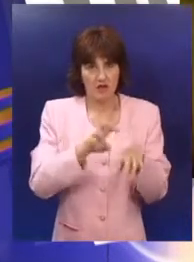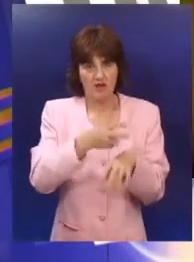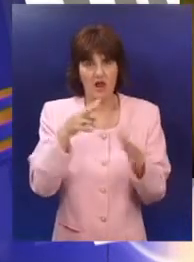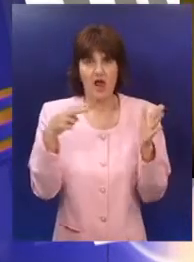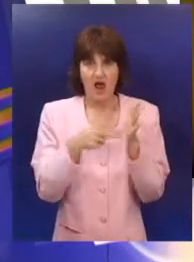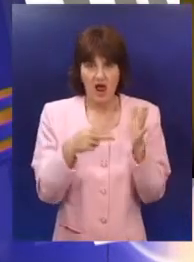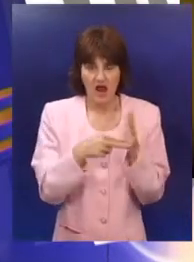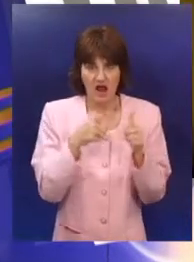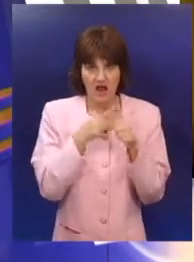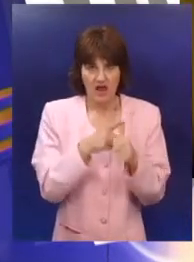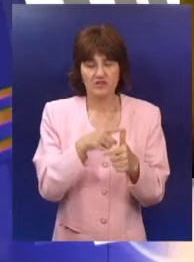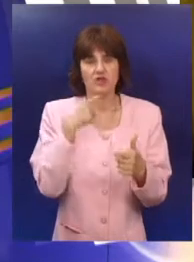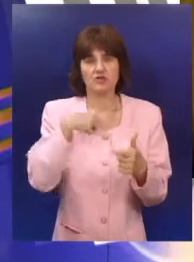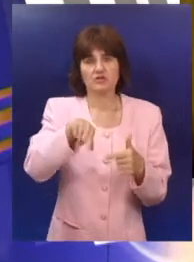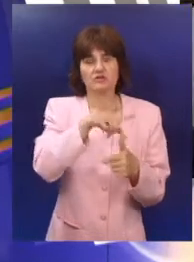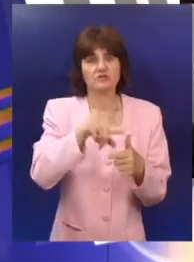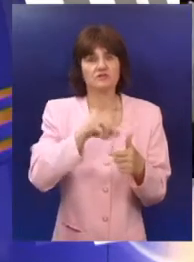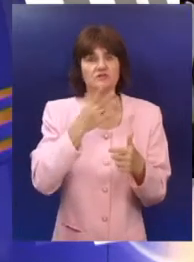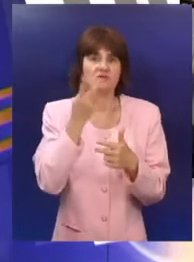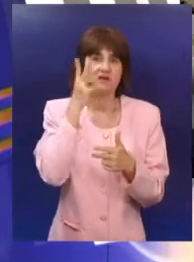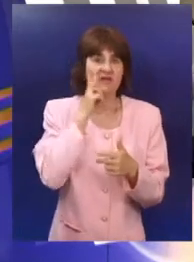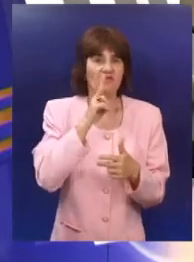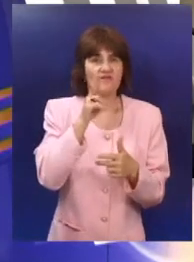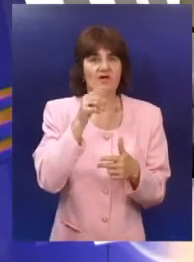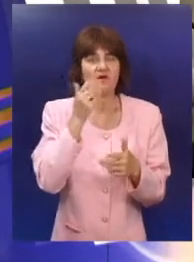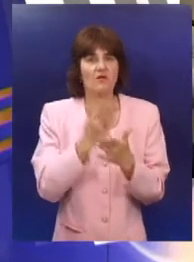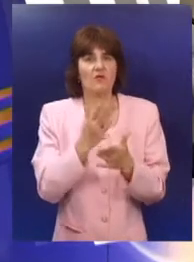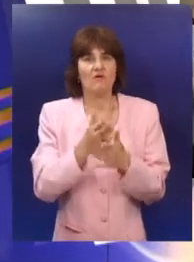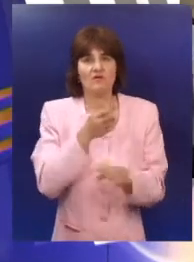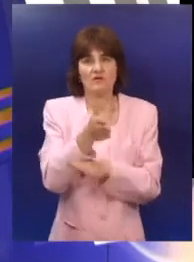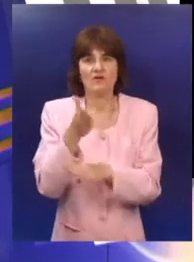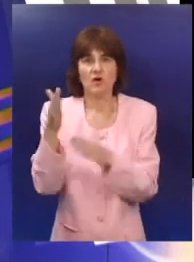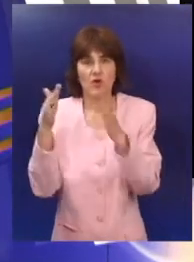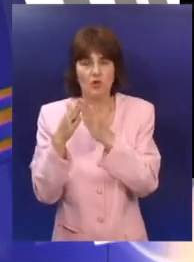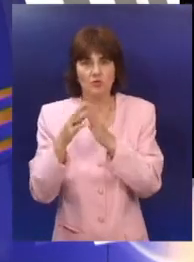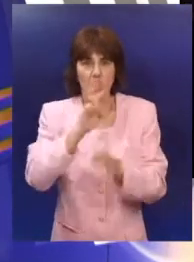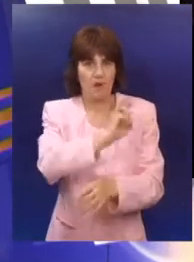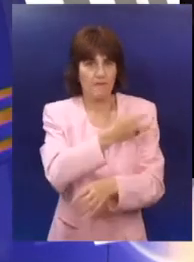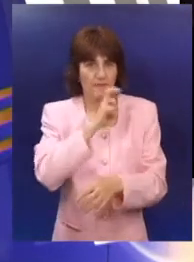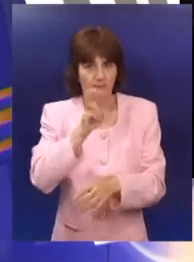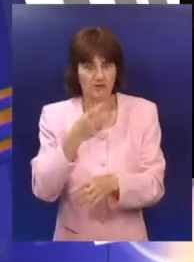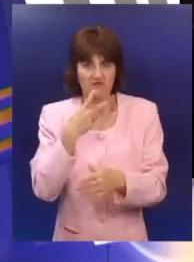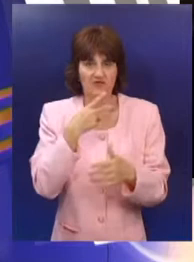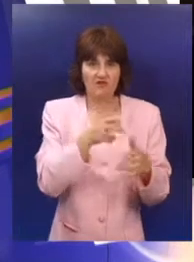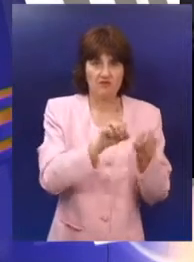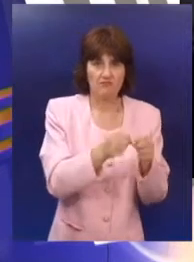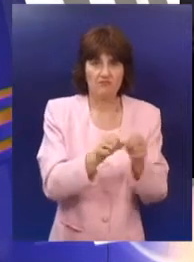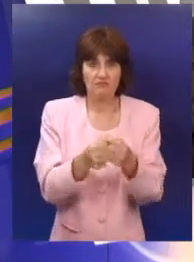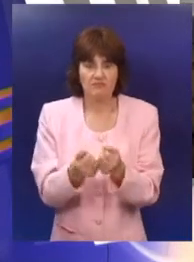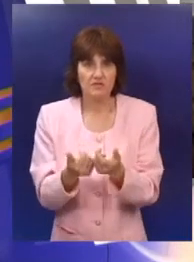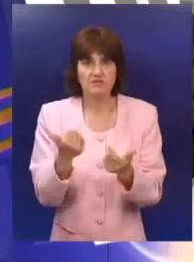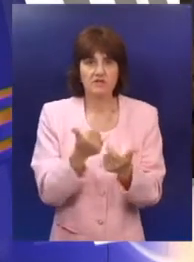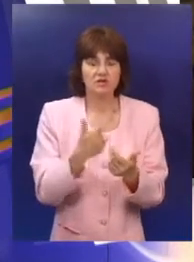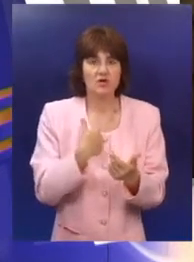profila. Električar Saša Bašić kaže da dnevno obiđe 2 kuće. Kada izađe na teren po pozivu, kada otkloni kvar